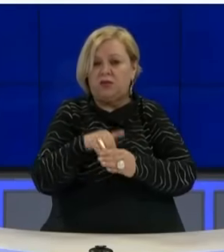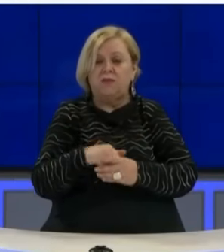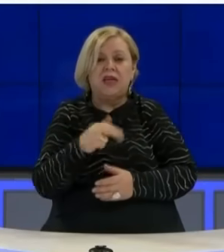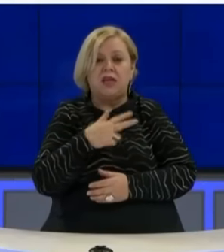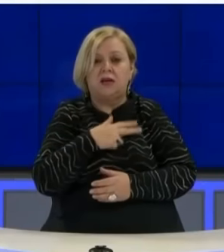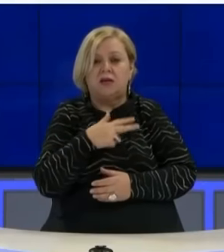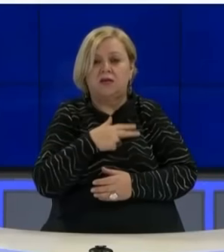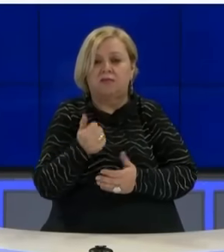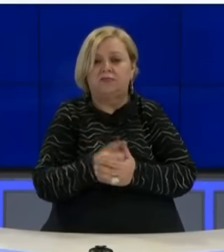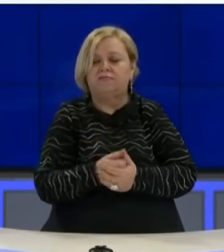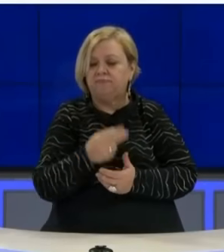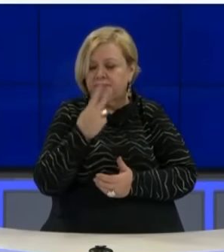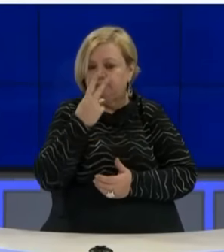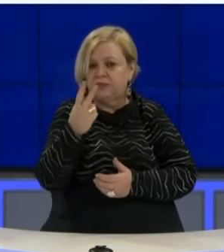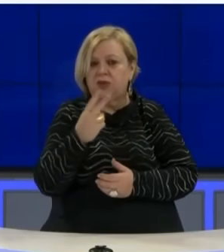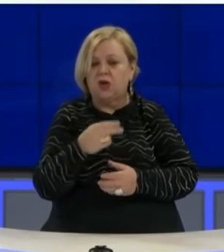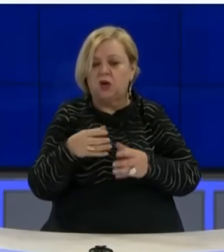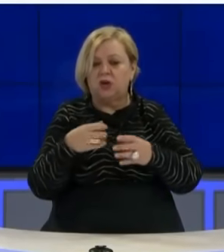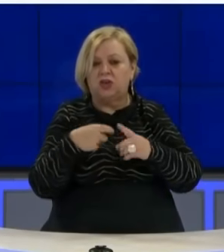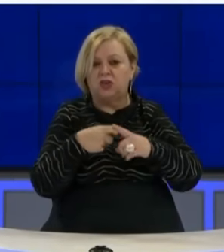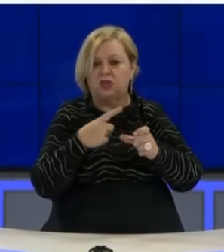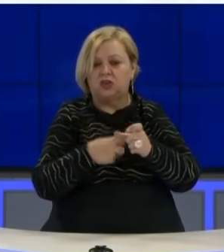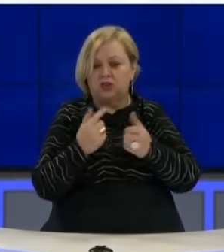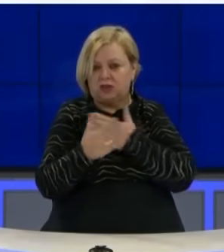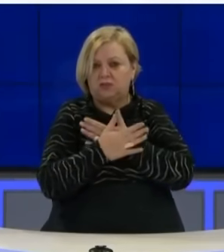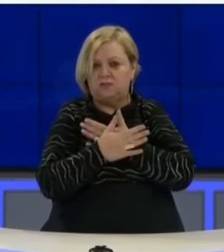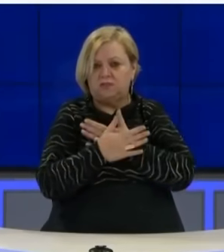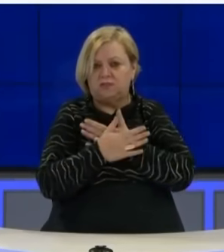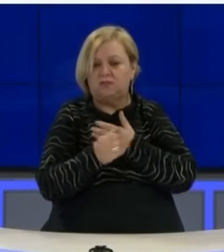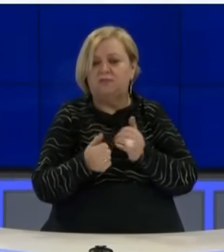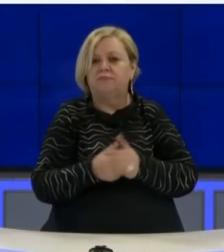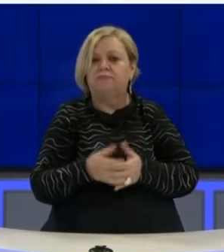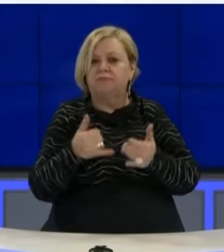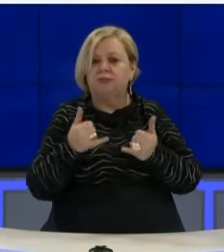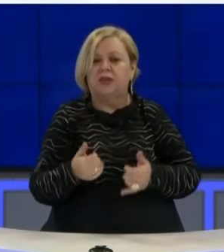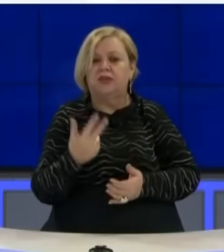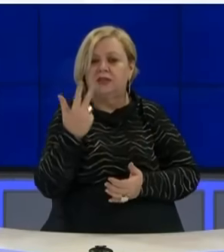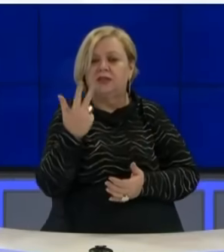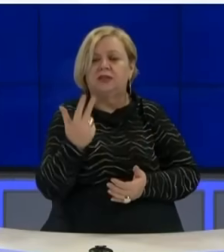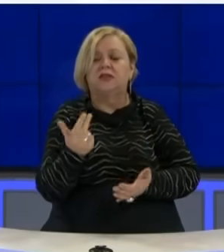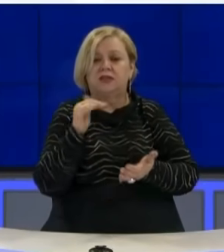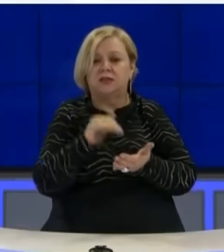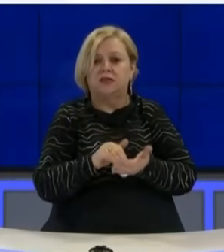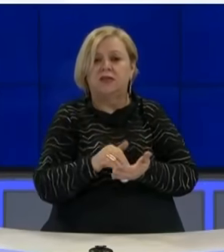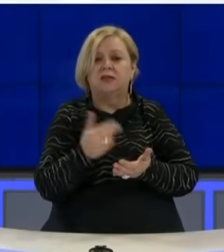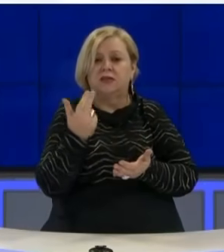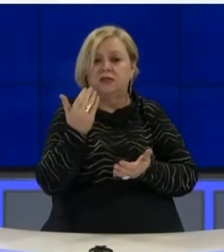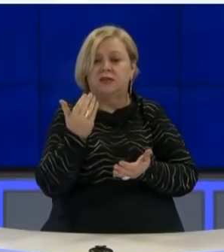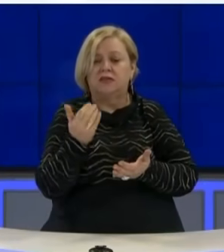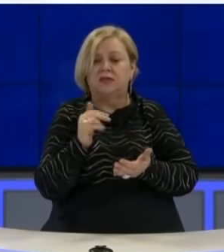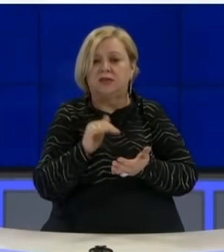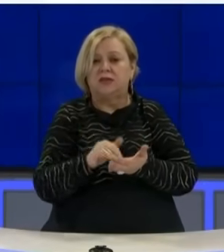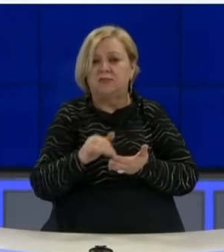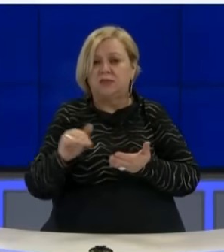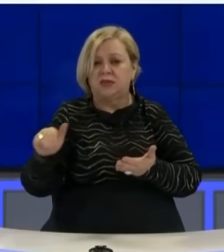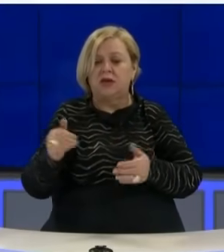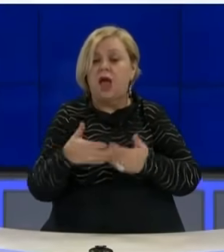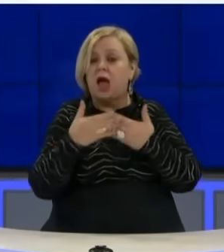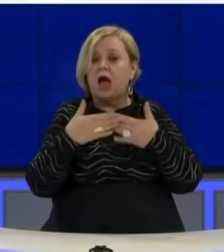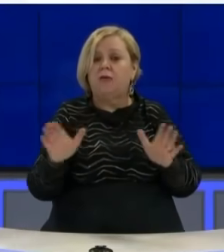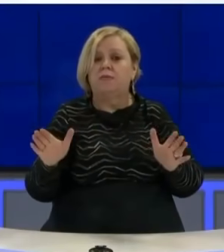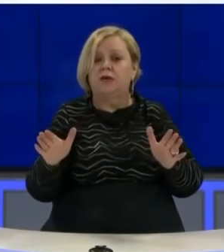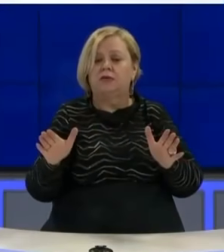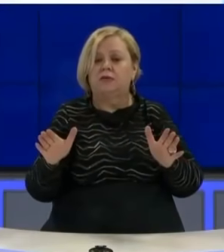mërgjimtarët është evidentuar nga Komisioni Qendror i Zgjedhjeve. Aktualisht janë 33.500 aplikacione të hapura dhe